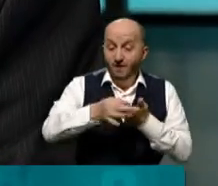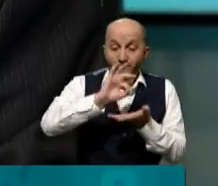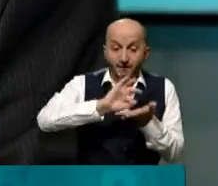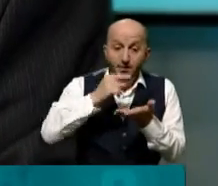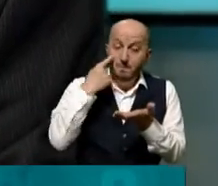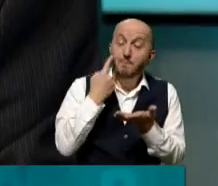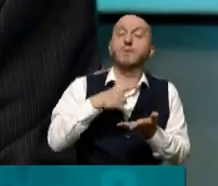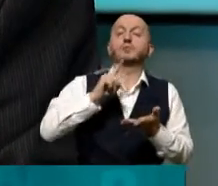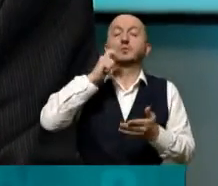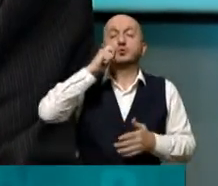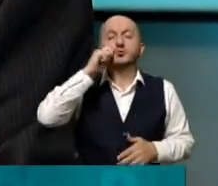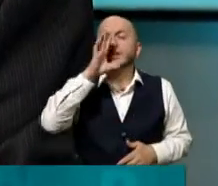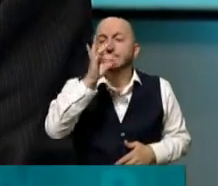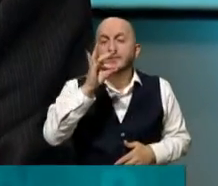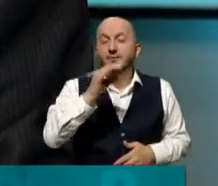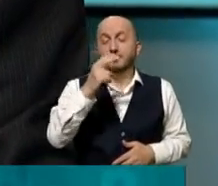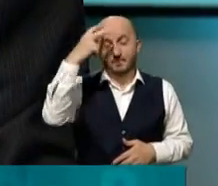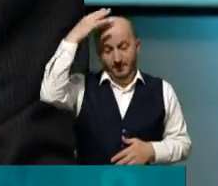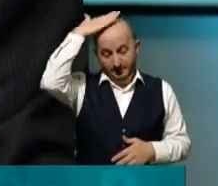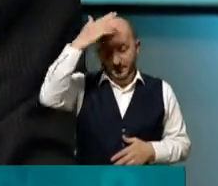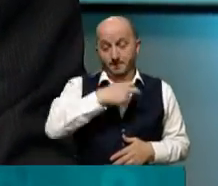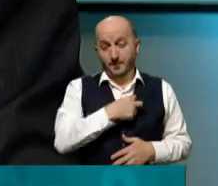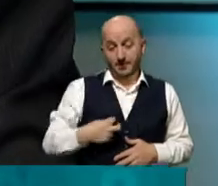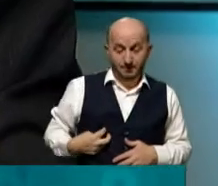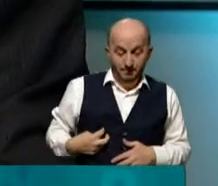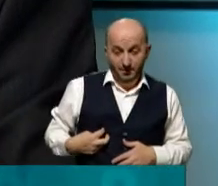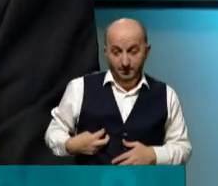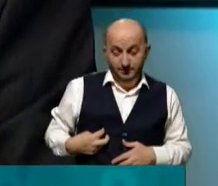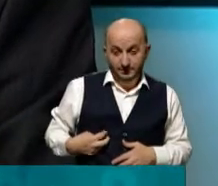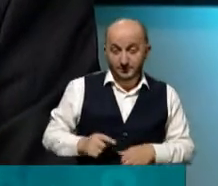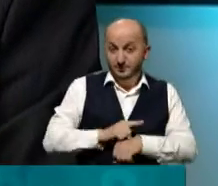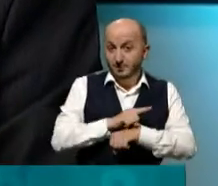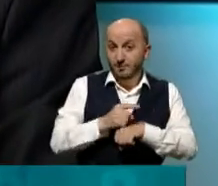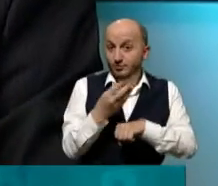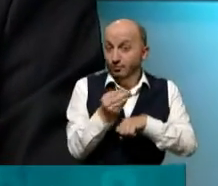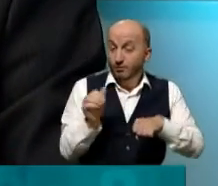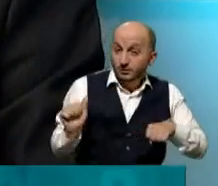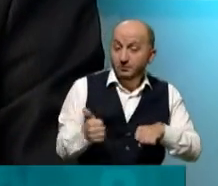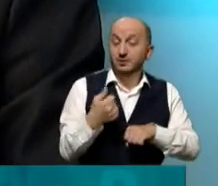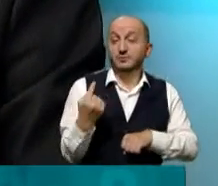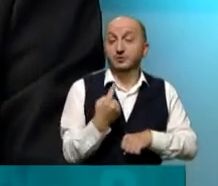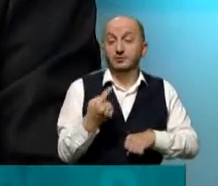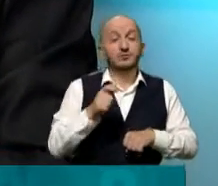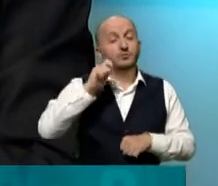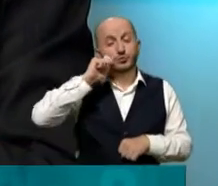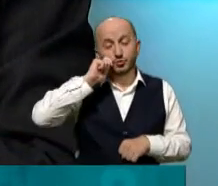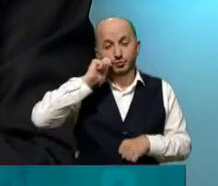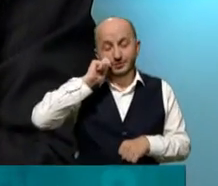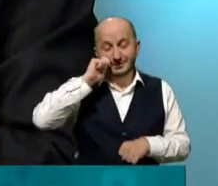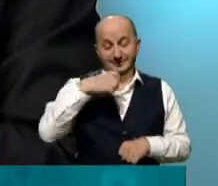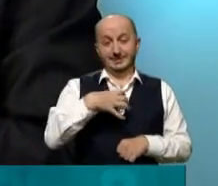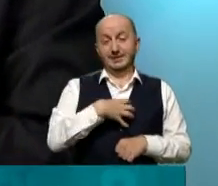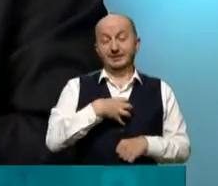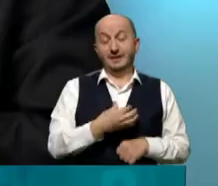Yani Müslüman kimdir? Hazreti Peygamber, yani zaman çok kıymetli bir şeydir. Müslümanın